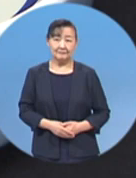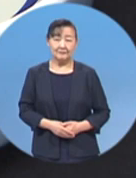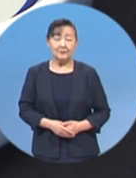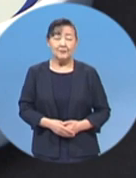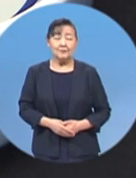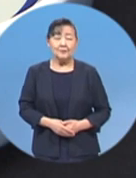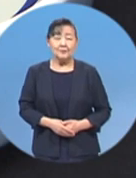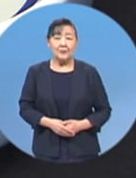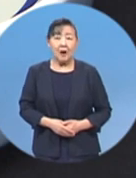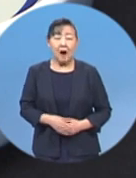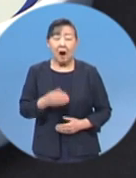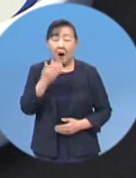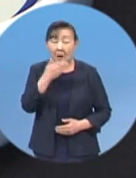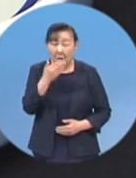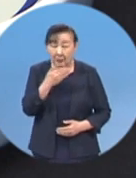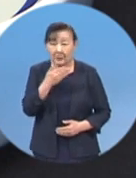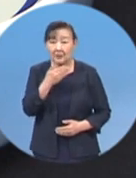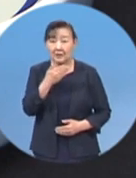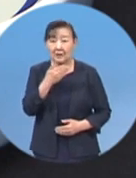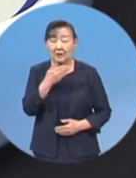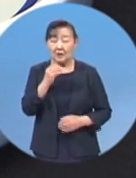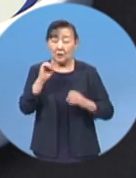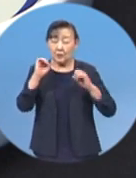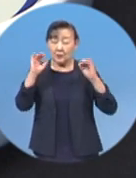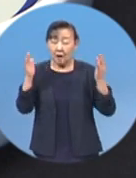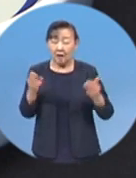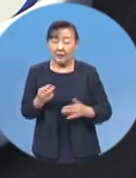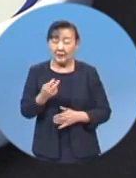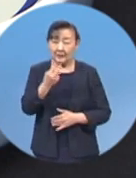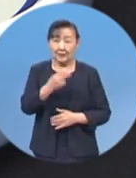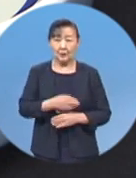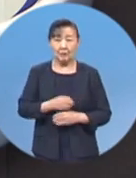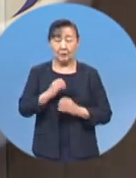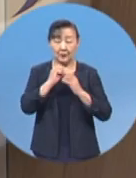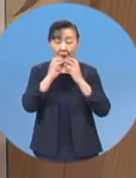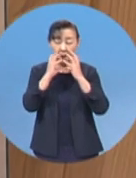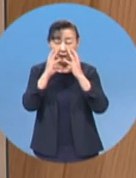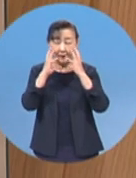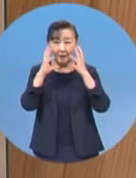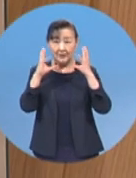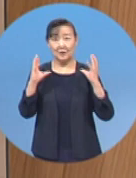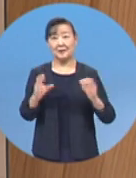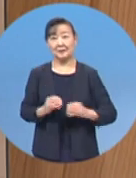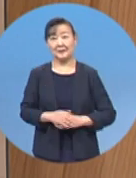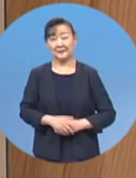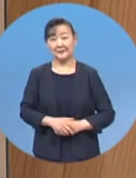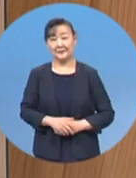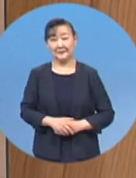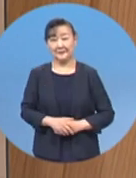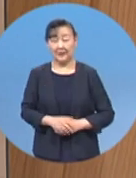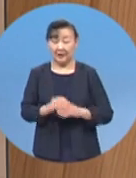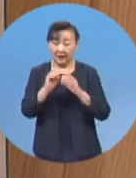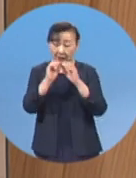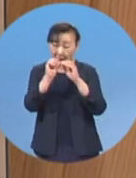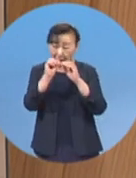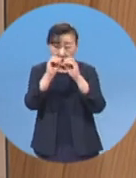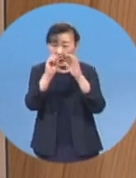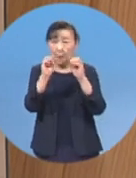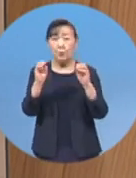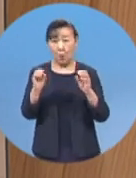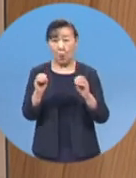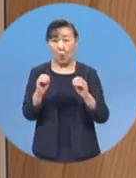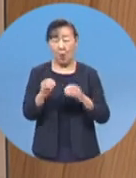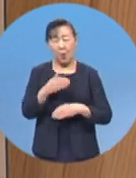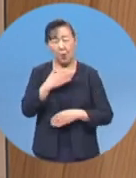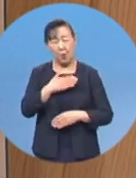つぶすけの甘みとこの豊かないい香りが口いっぱいに広がります。そしてこのかすかな発泡が心